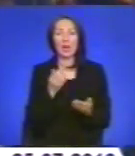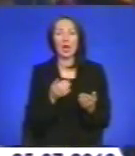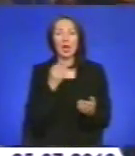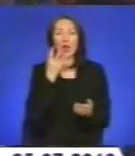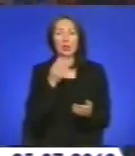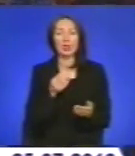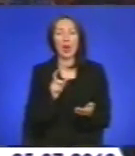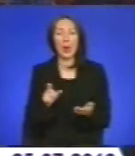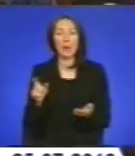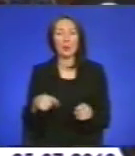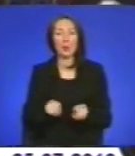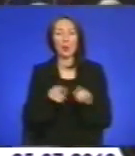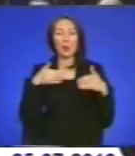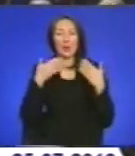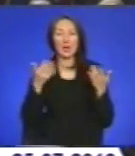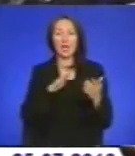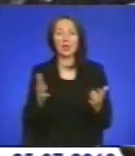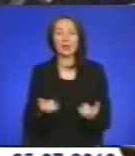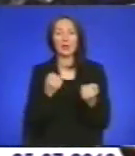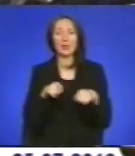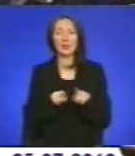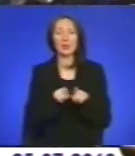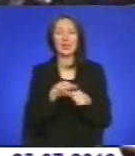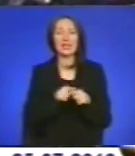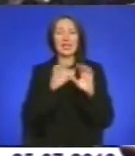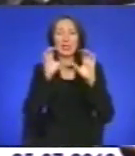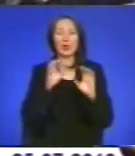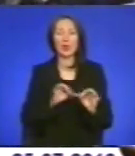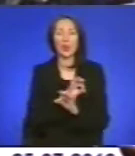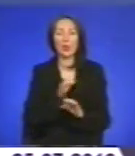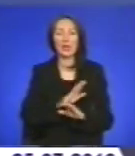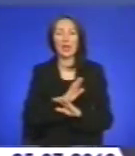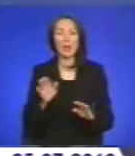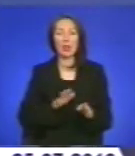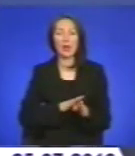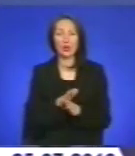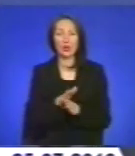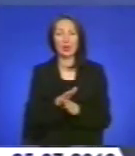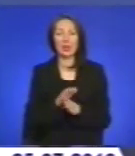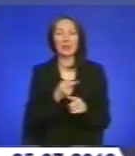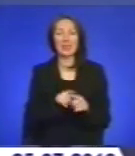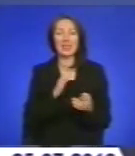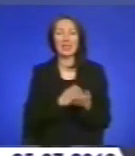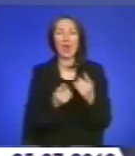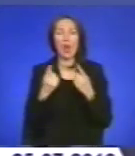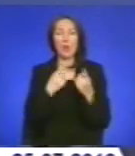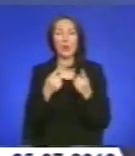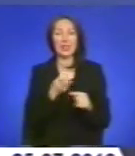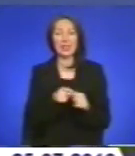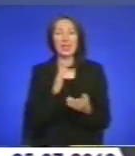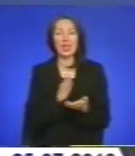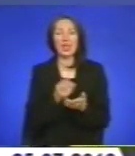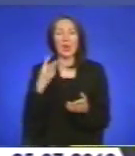таку ідею не підтримують, не виключено, цей законопроект не буде реалізований. Це є обговорення, це є